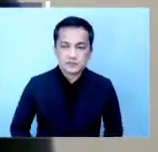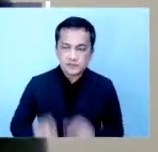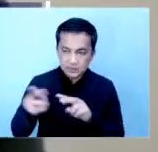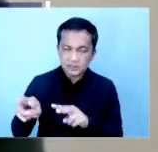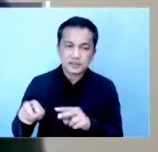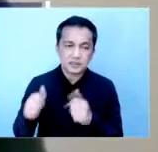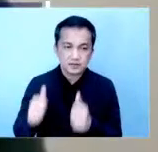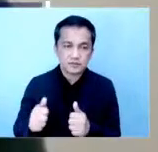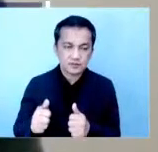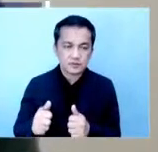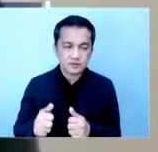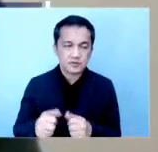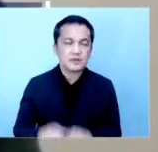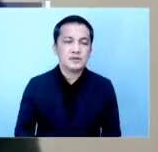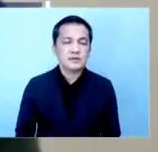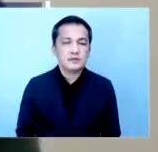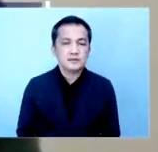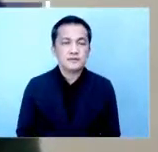kasi